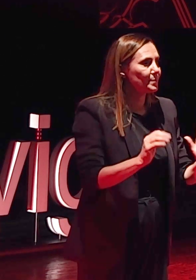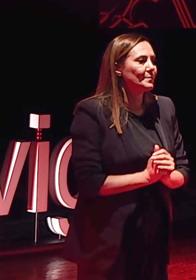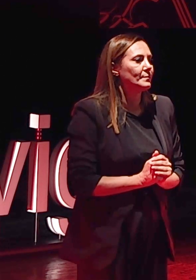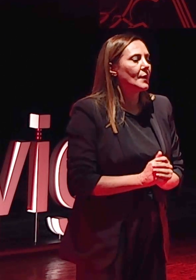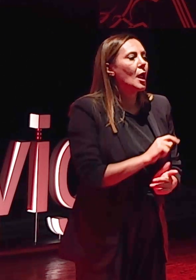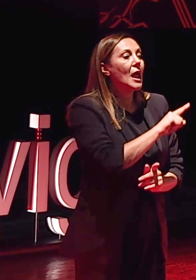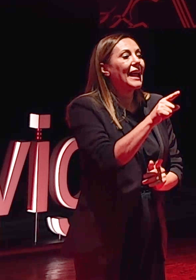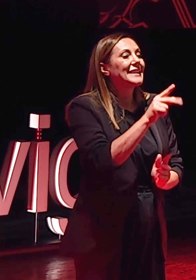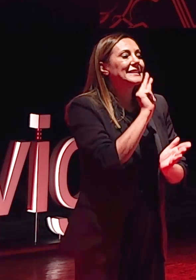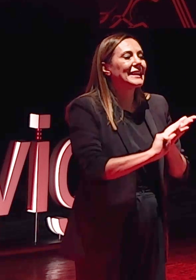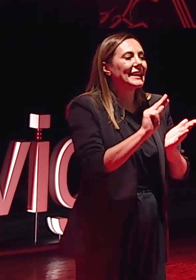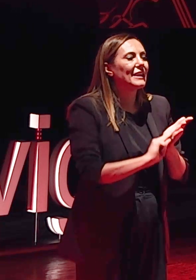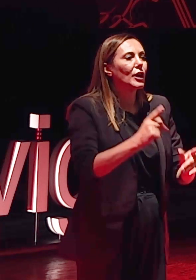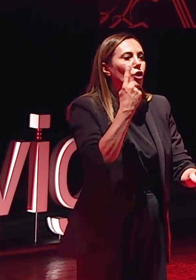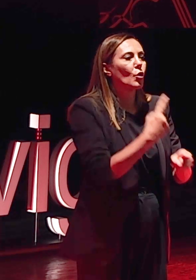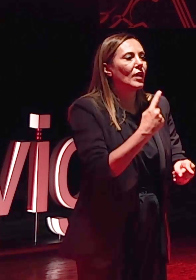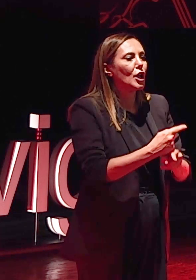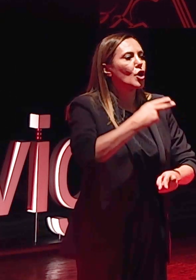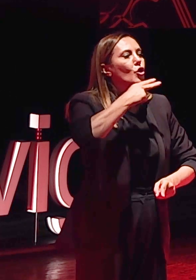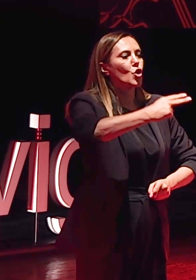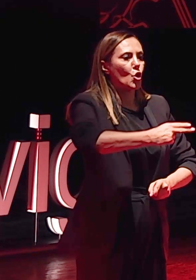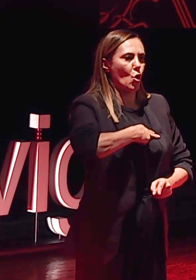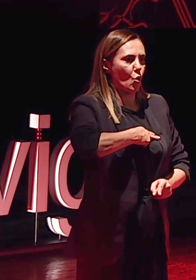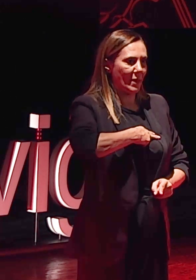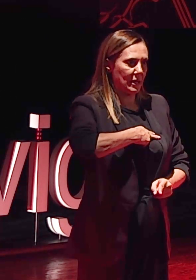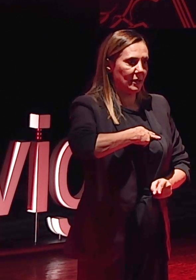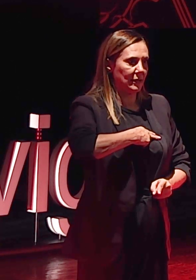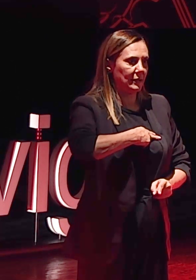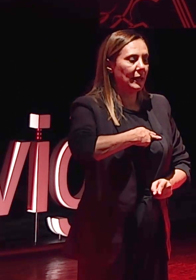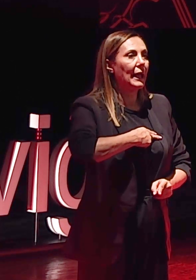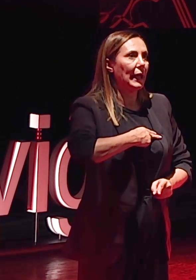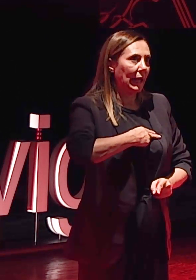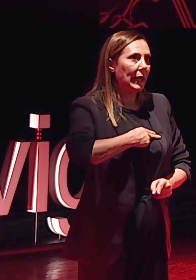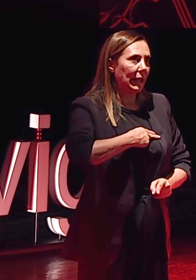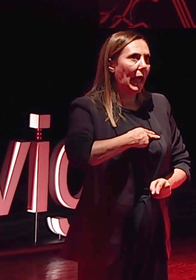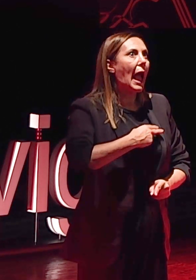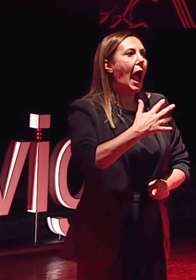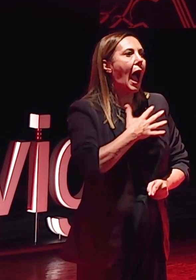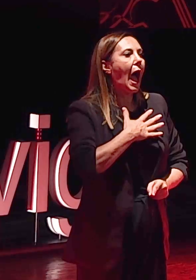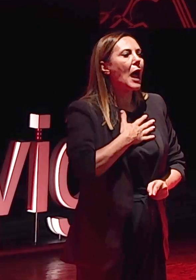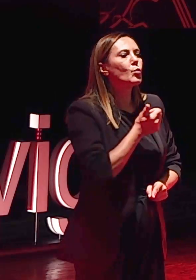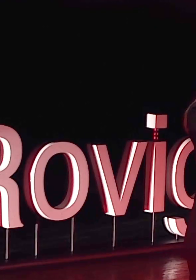dovete scrivere Mi chiamo il vostro nome e ho questi